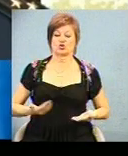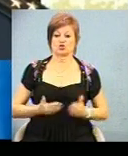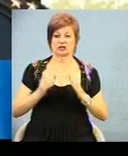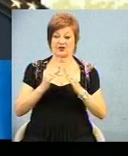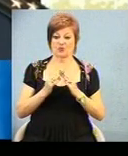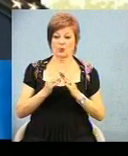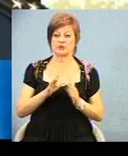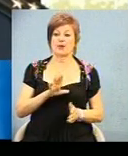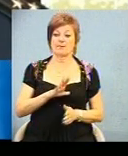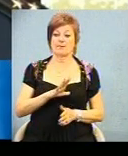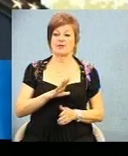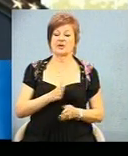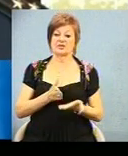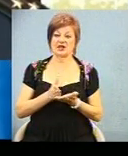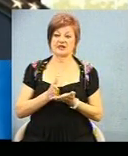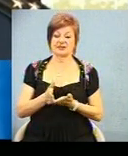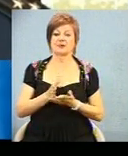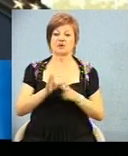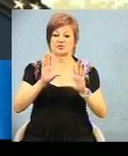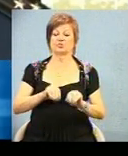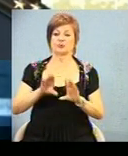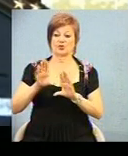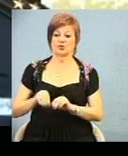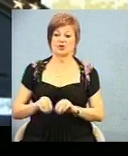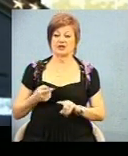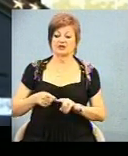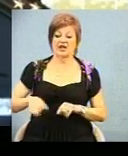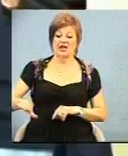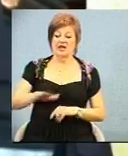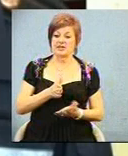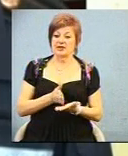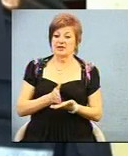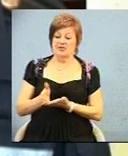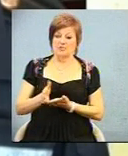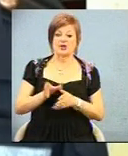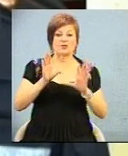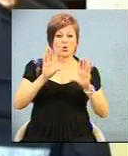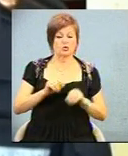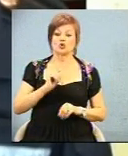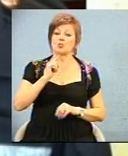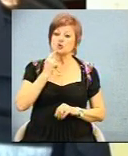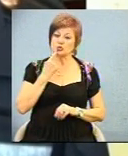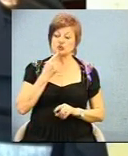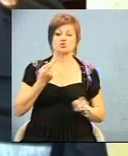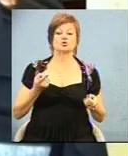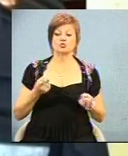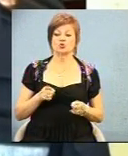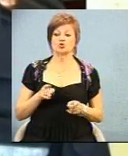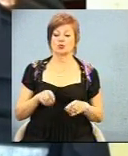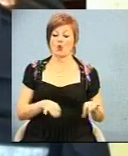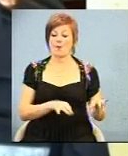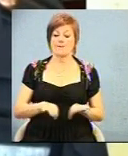Одразу було направлено сили та засоби на ліквідацію горіння на цих напрямках. Гасіння ускладнювалося тим, що